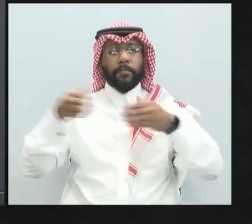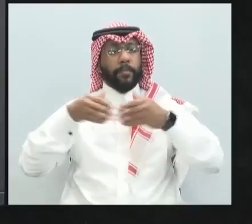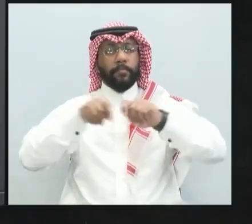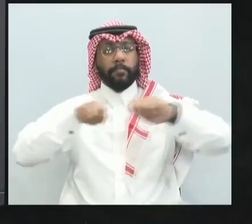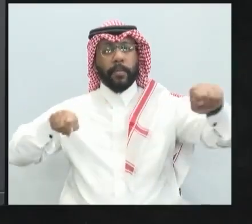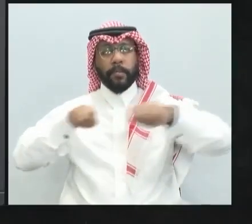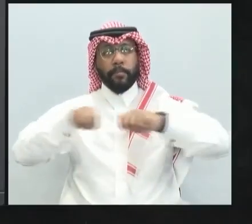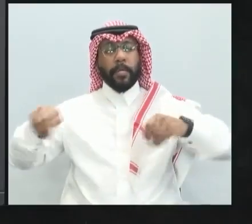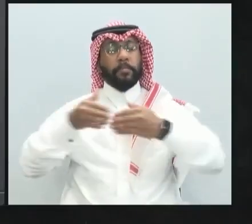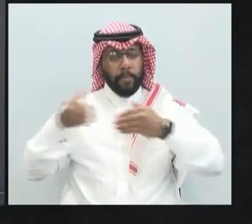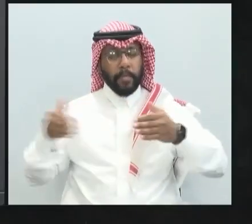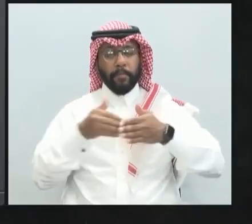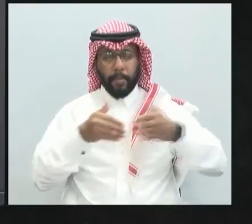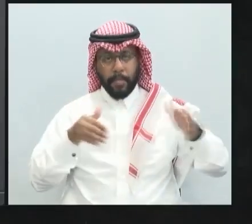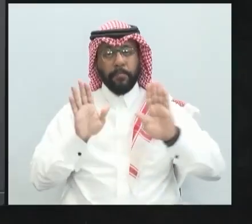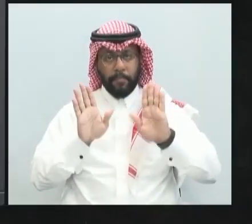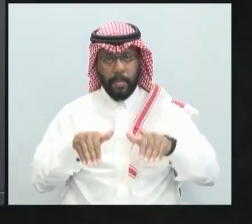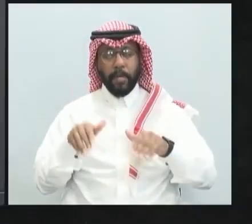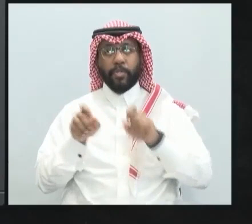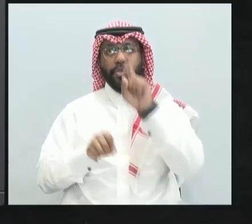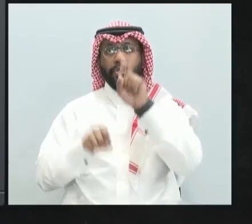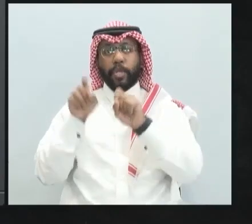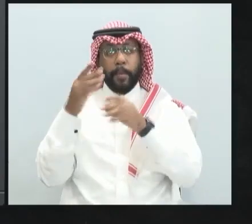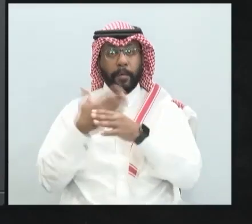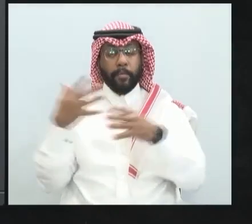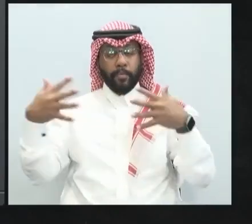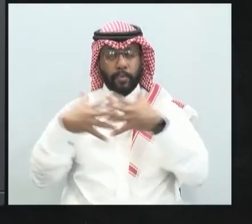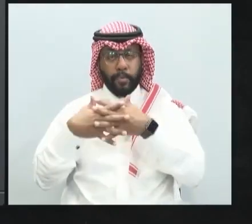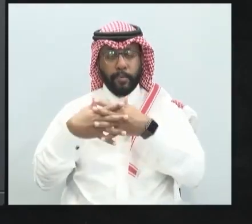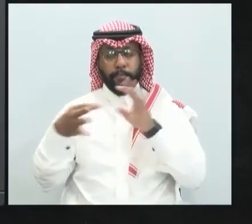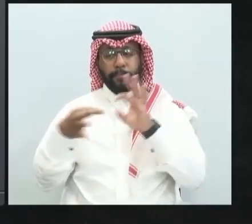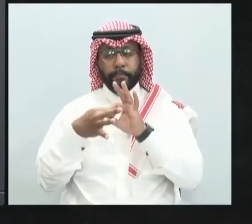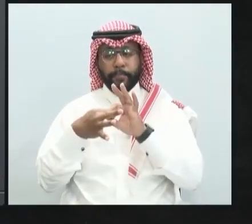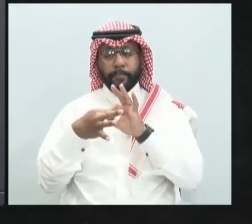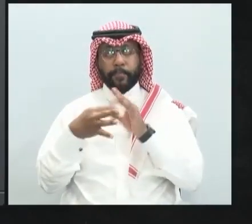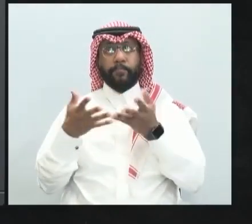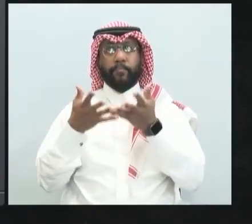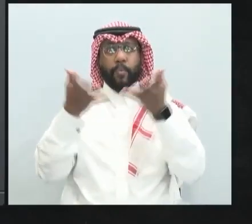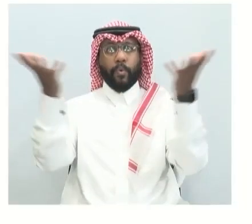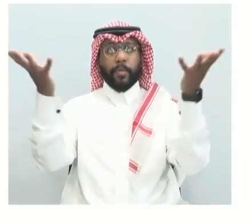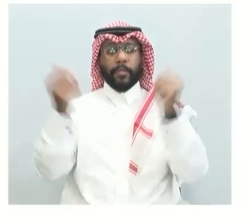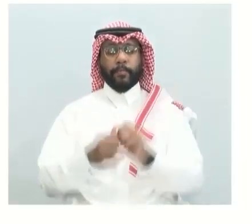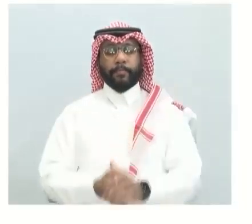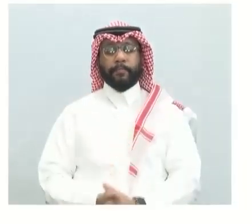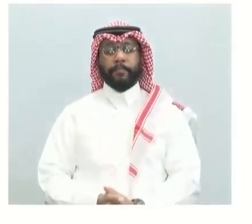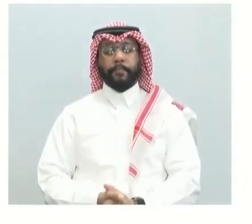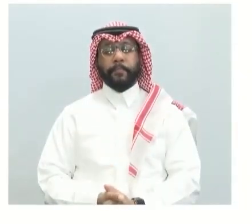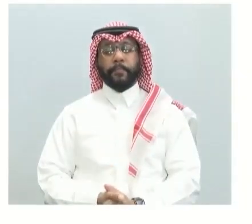فهي تعتبر بعيده عن بعضها باعتبار انها شبكه حاسب موسعه او واسعه